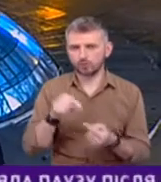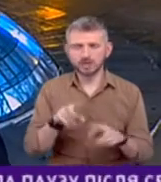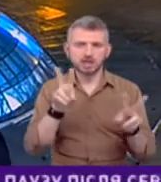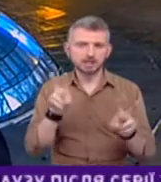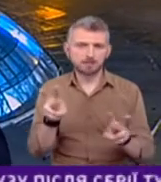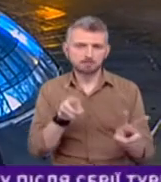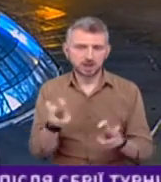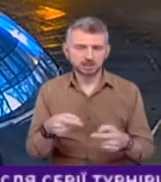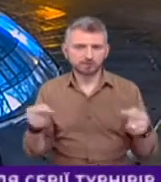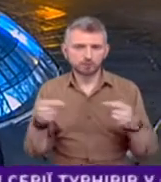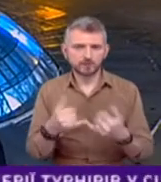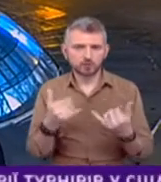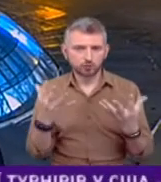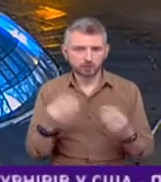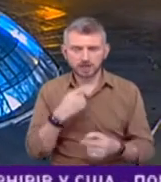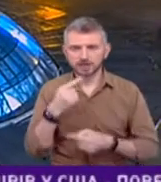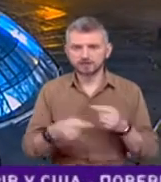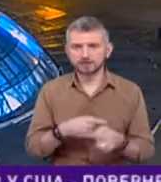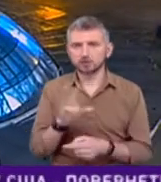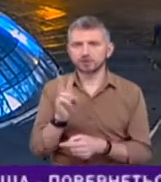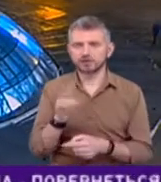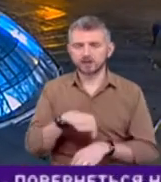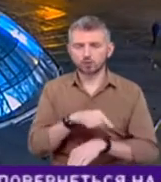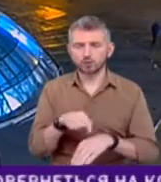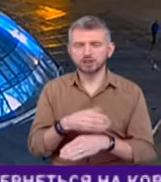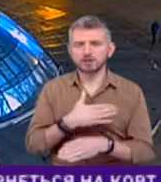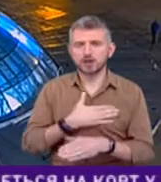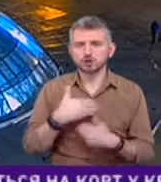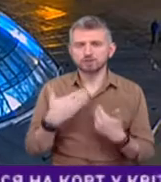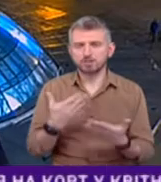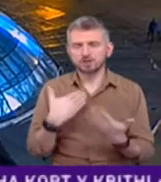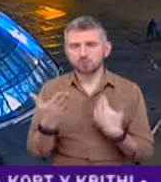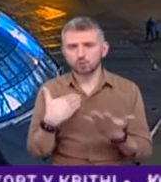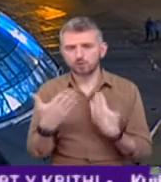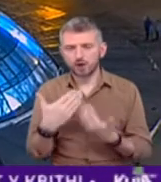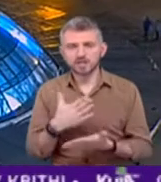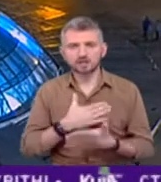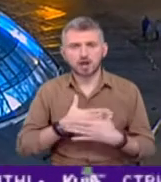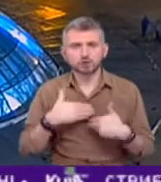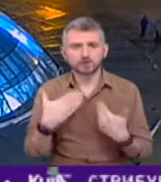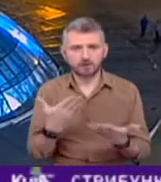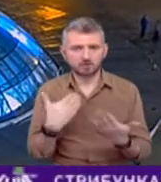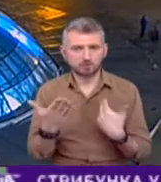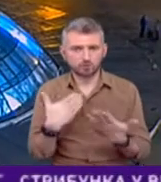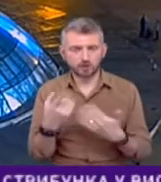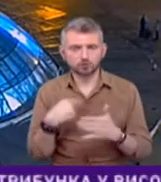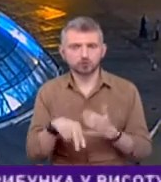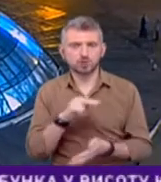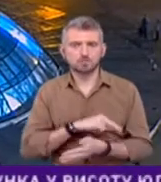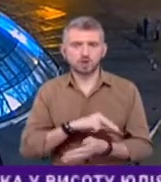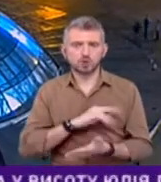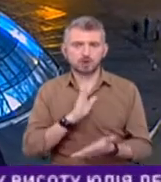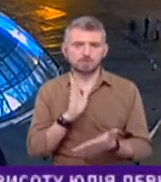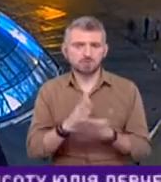тематики відповідні на сьогоднішній день. А традиційно третя година нашого з вами спілкування. Я підкреслюю, нашого з вами спілкування, оскільки працює